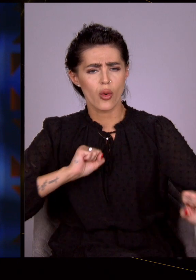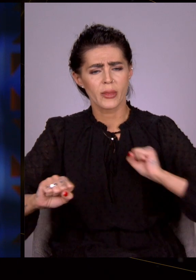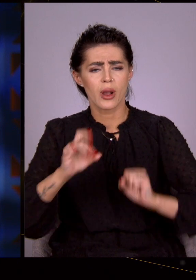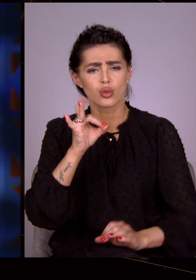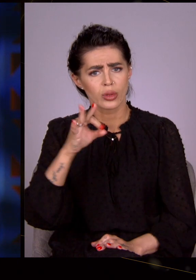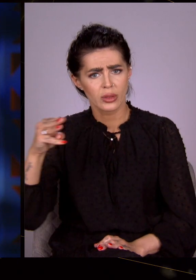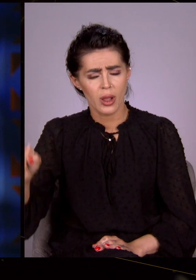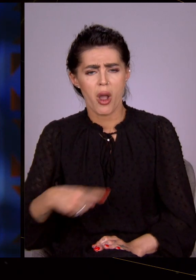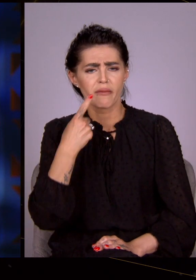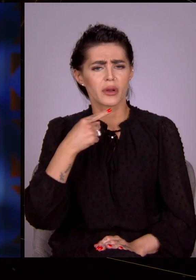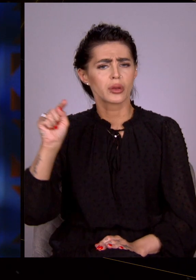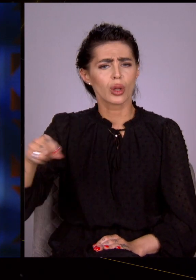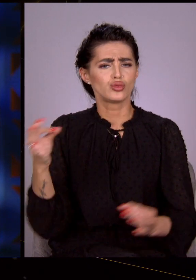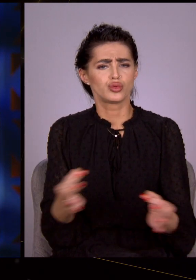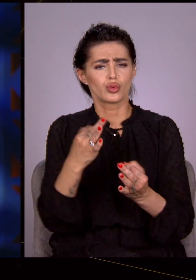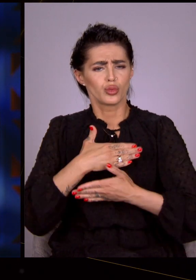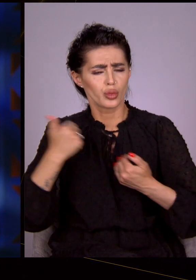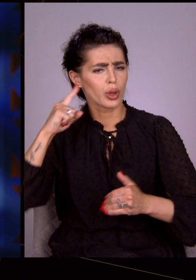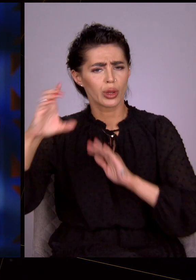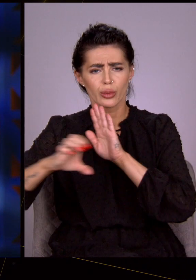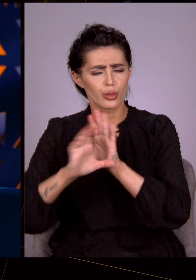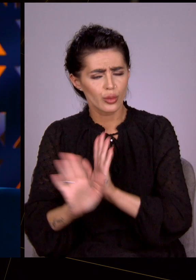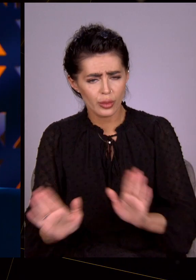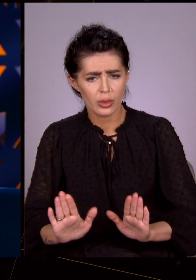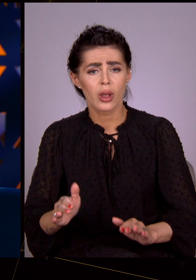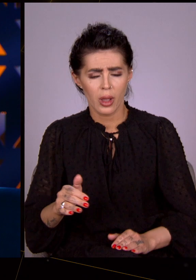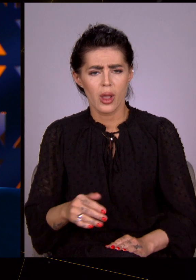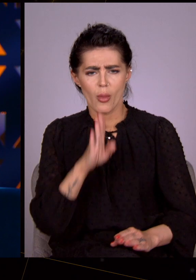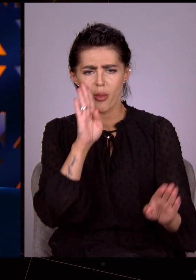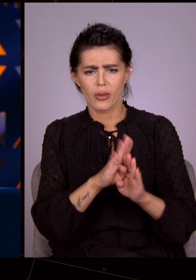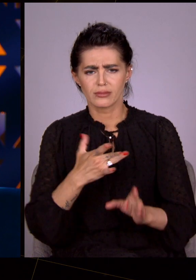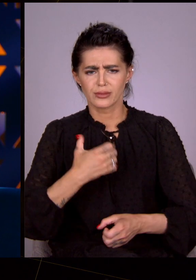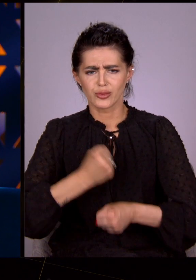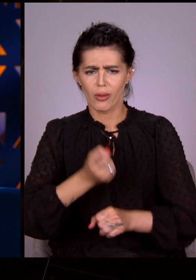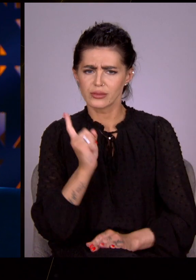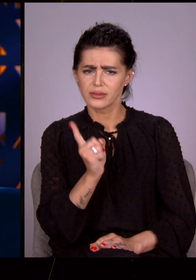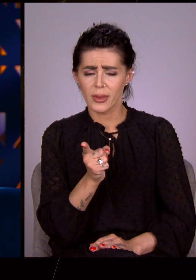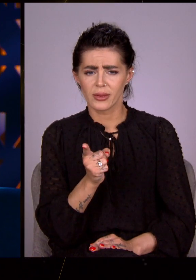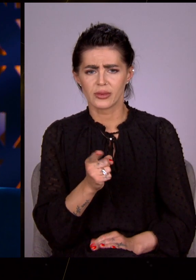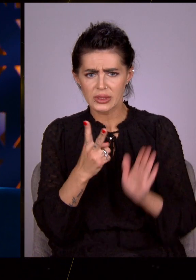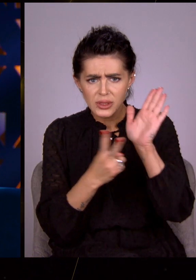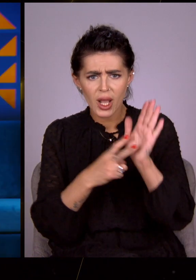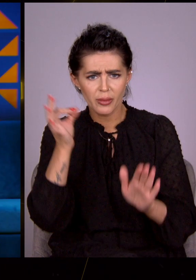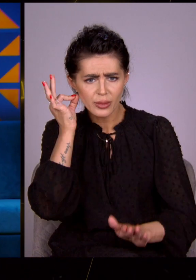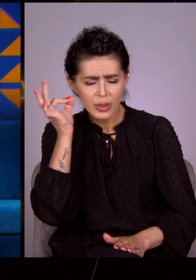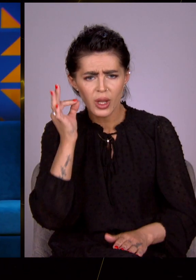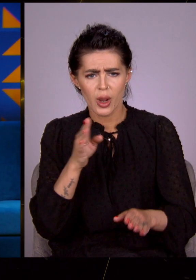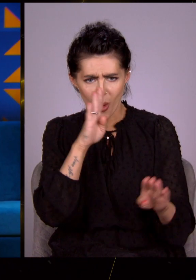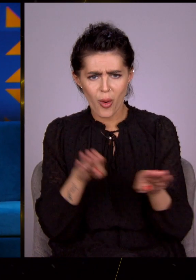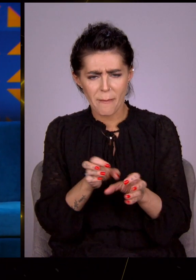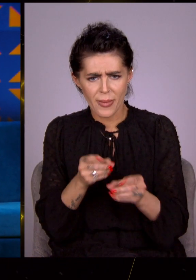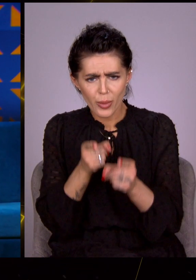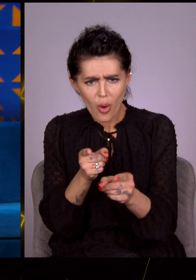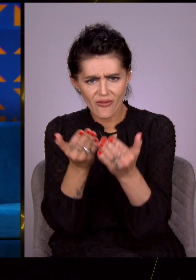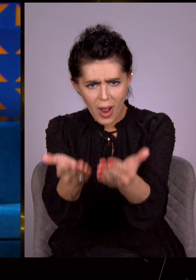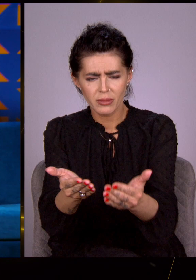Він нічого не хоче, мене не слухає і, ну, коротше, пригрозила так добре. 7 років, і оце так. Вже погрожувало вам, що